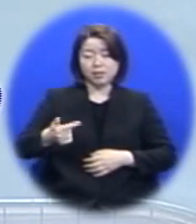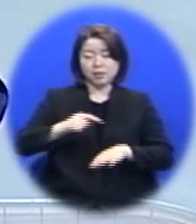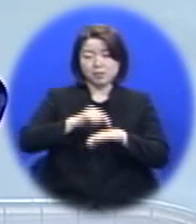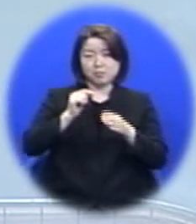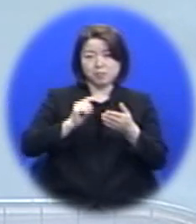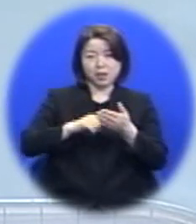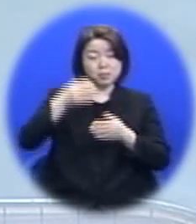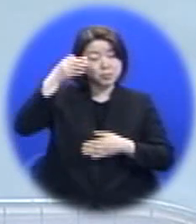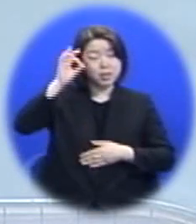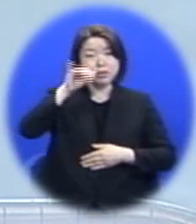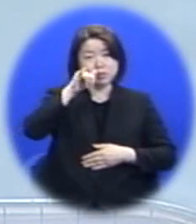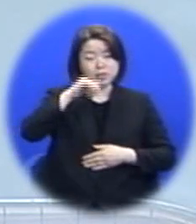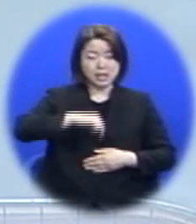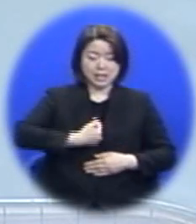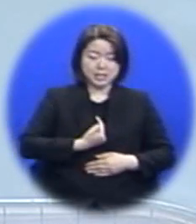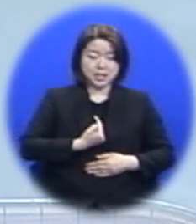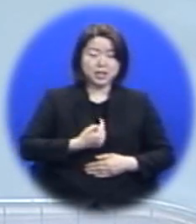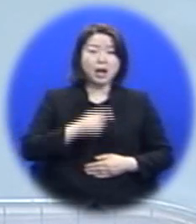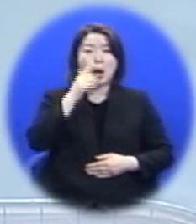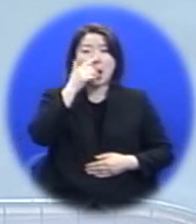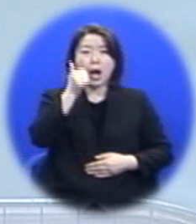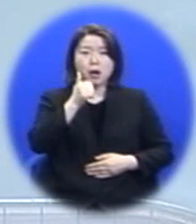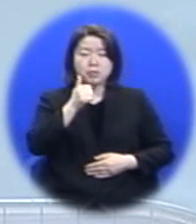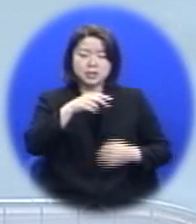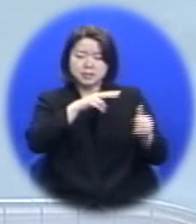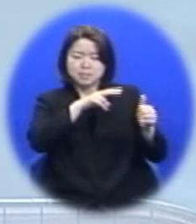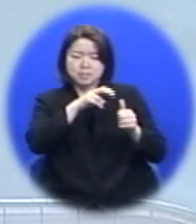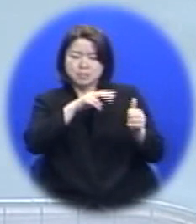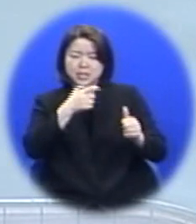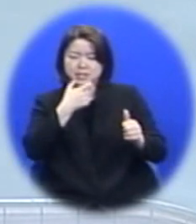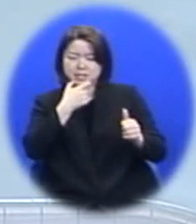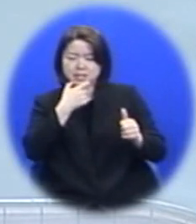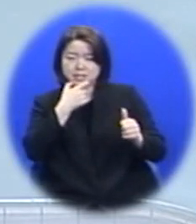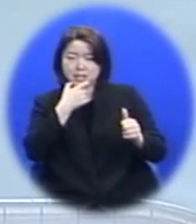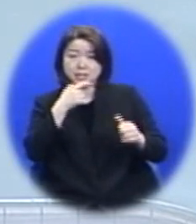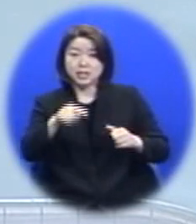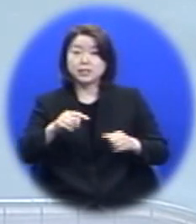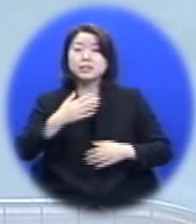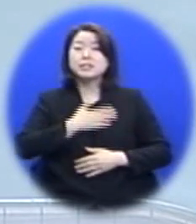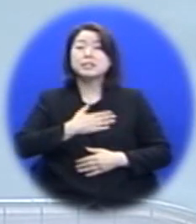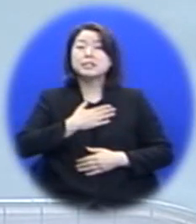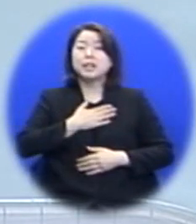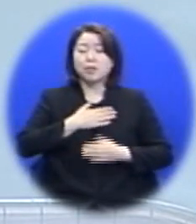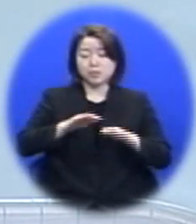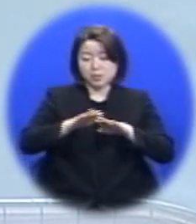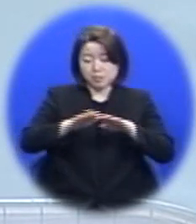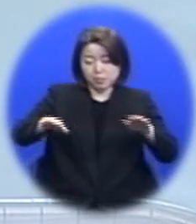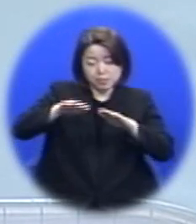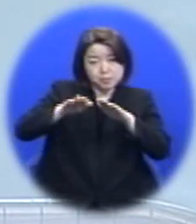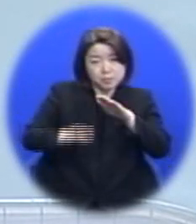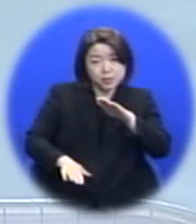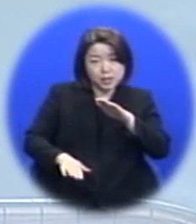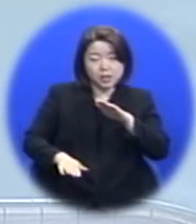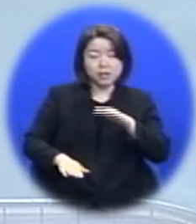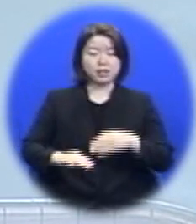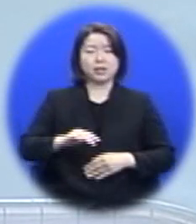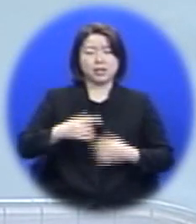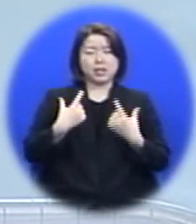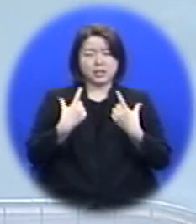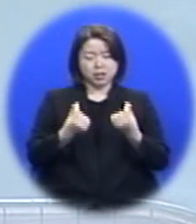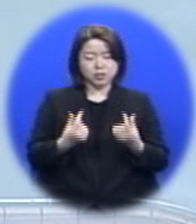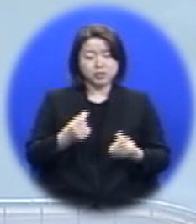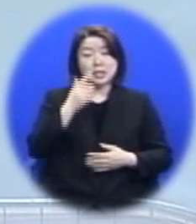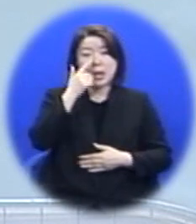아버지를 증오하고 미워하고 아버지를 싫어한다는 그 감정 그 밑에 여전히 아버지를